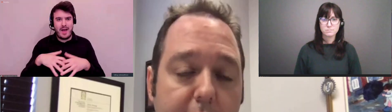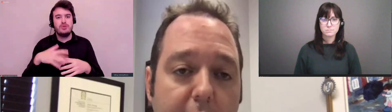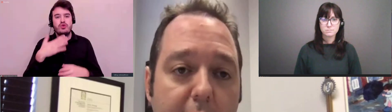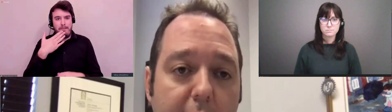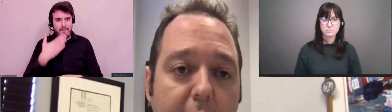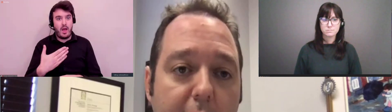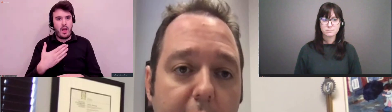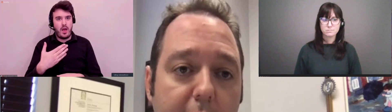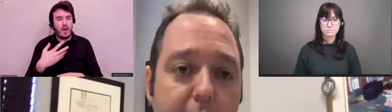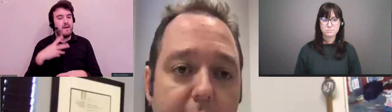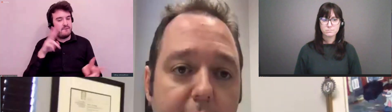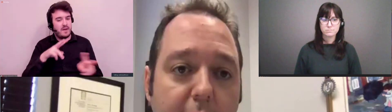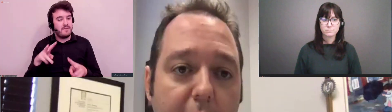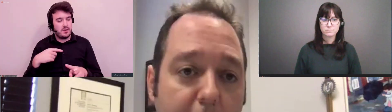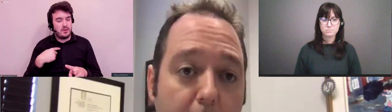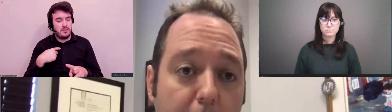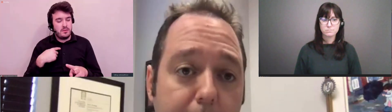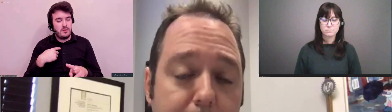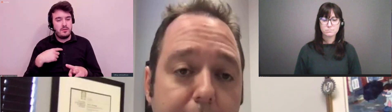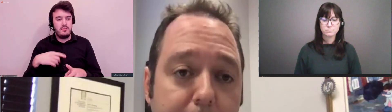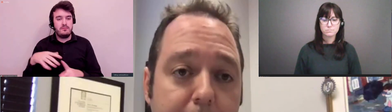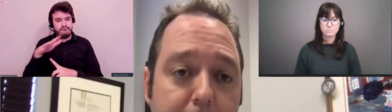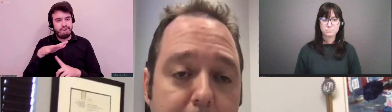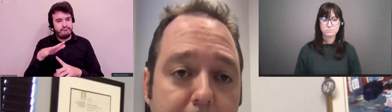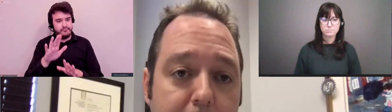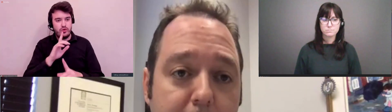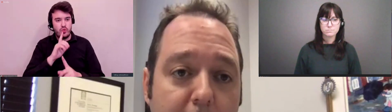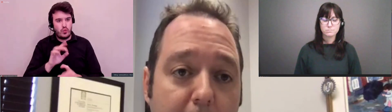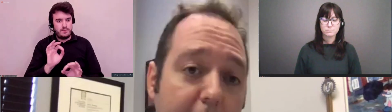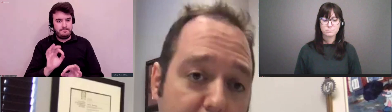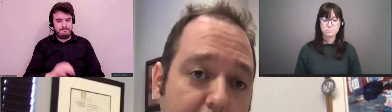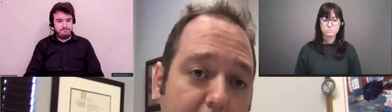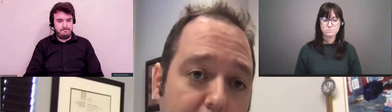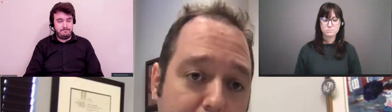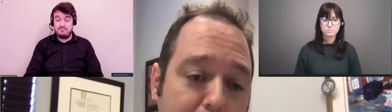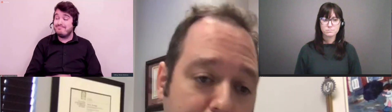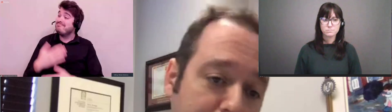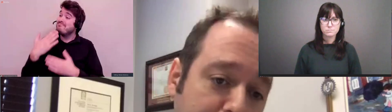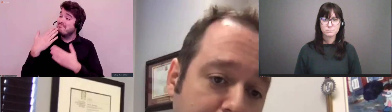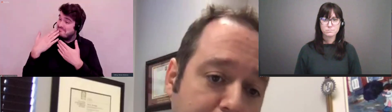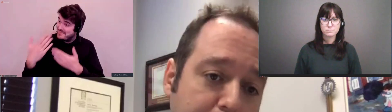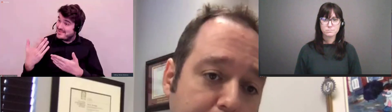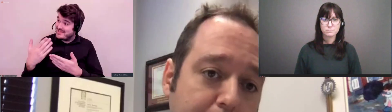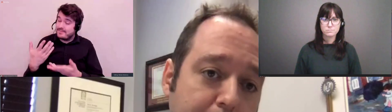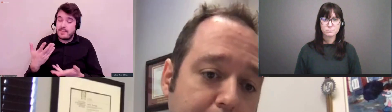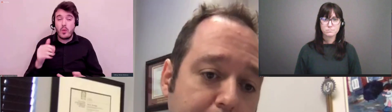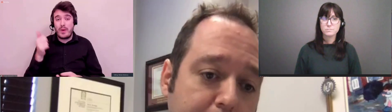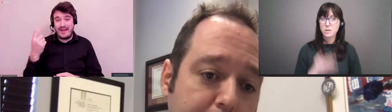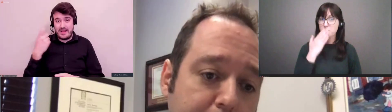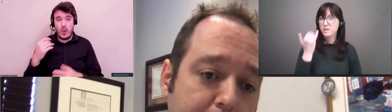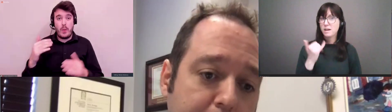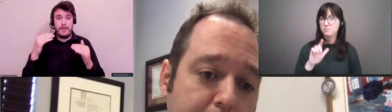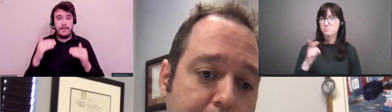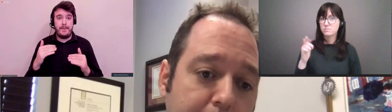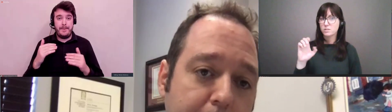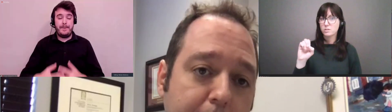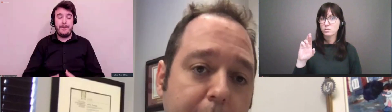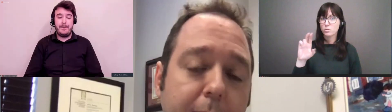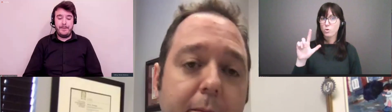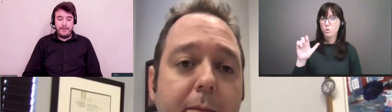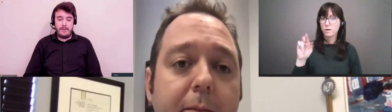notre environnement. Merci. Let's go over to Orlean Starr for the next